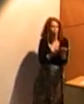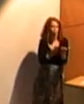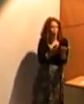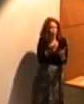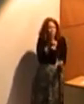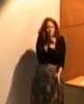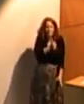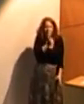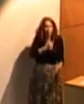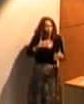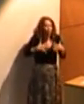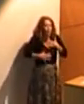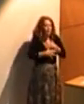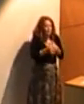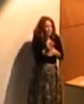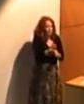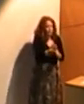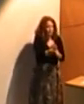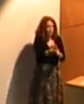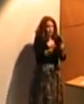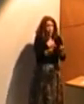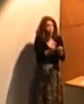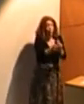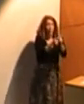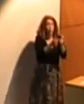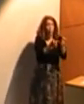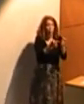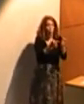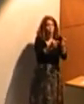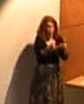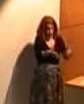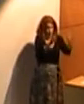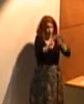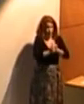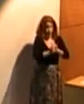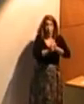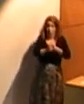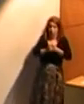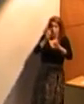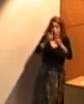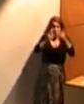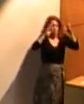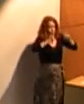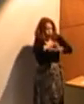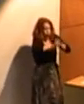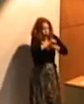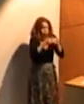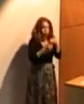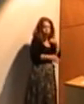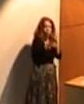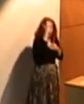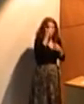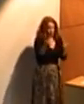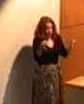micro-organismes libre ils ont tout l'été pour modifier des micro-organismes soit pour